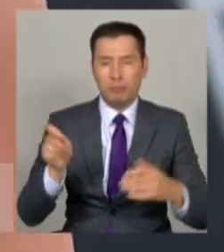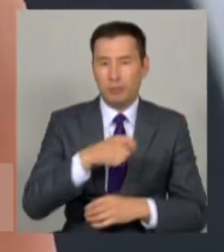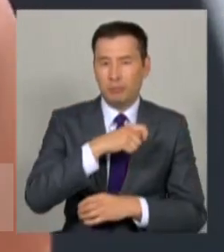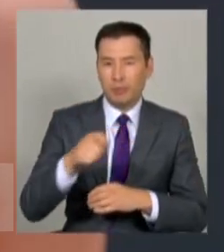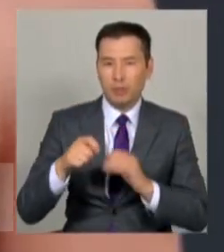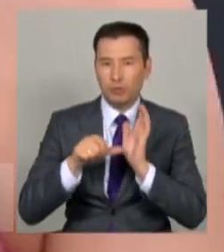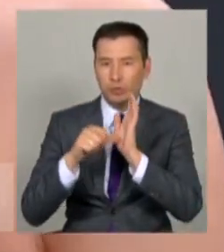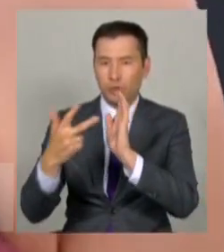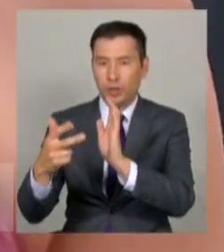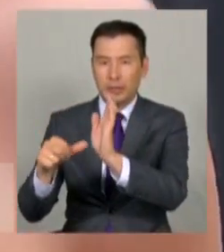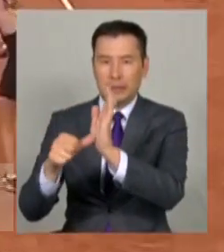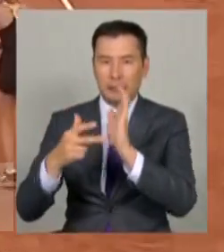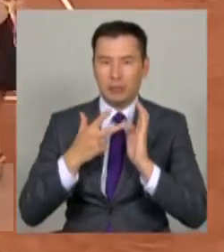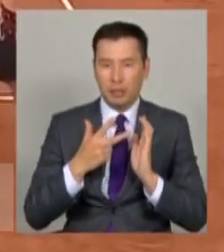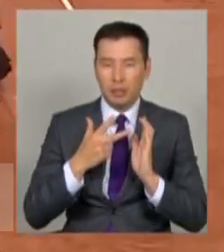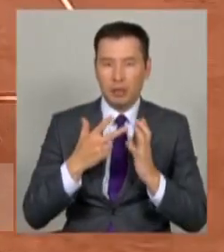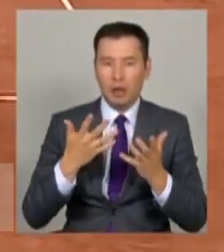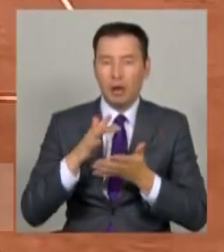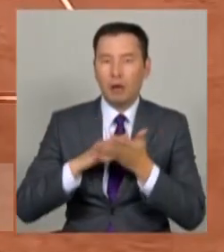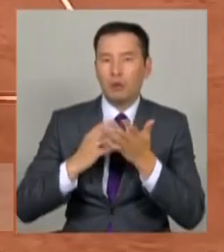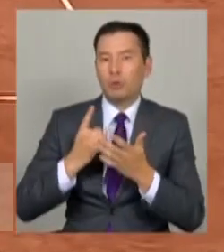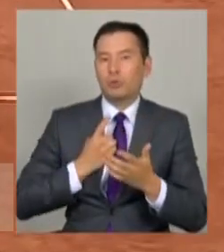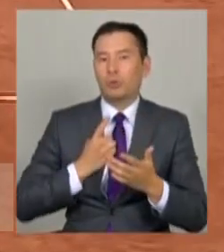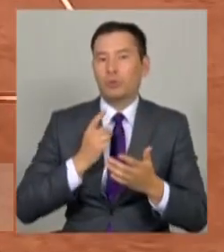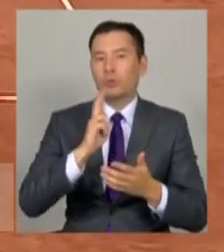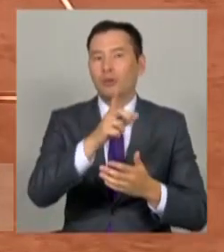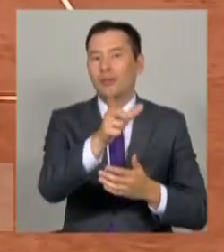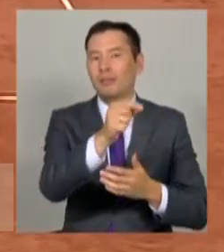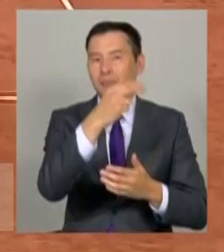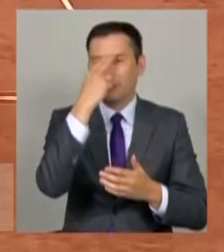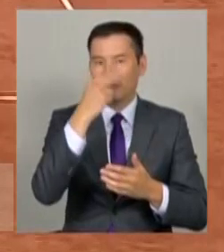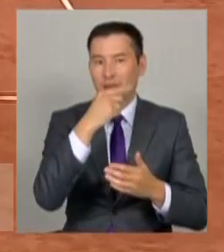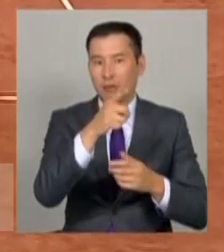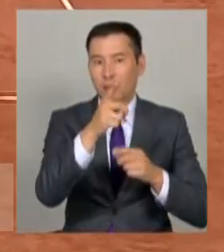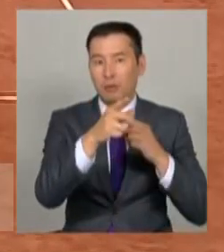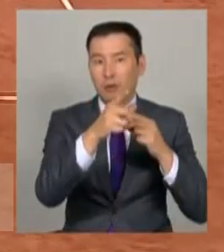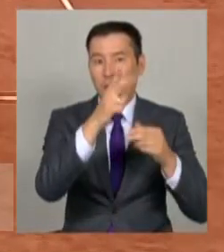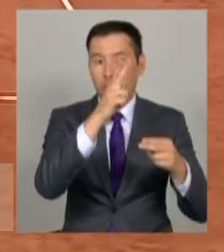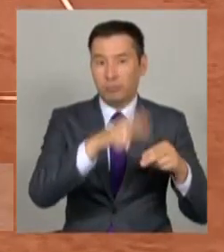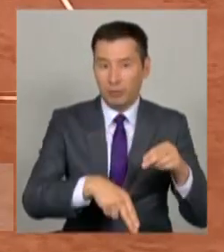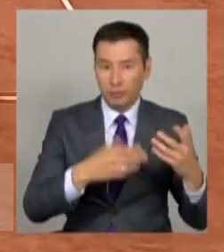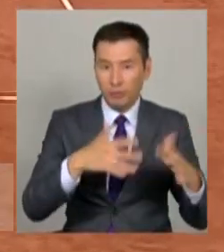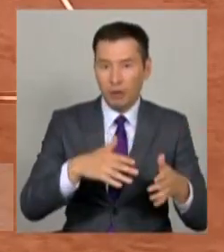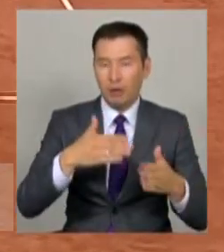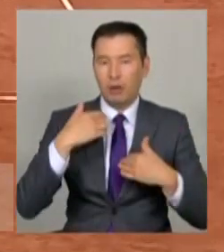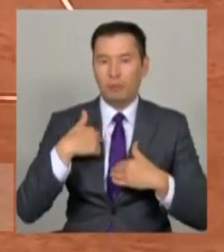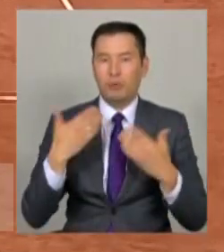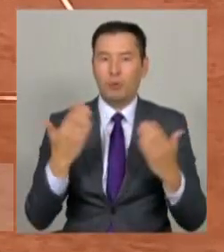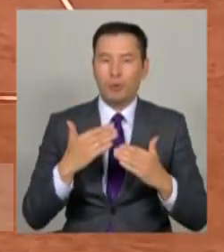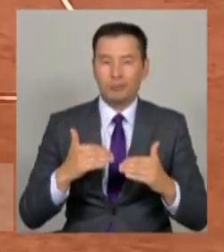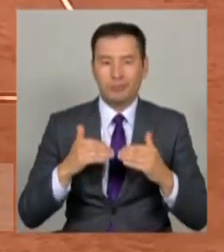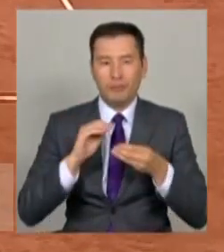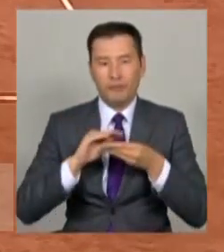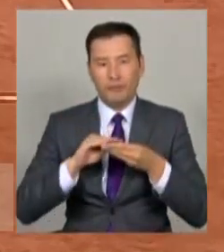с одинаковым счетом 6-3-6-3. Официальное подтверждение нового статуса ожидается после завершения итальянского турнира. Следует отметить, что